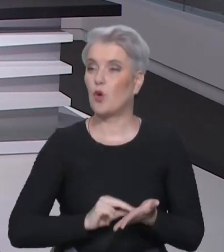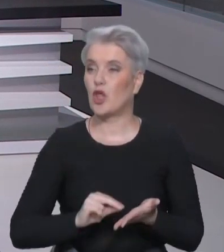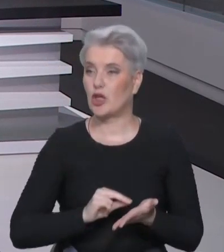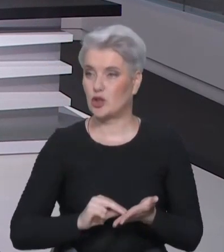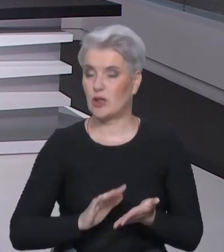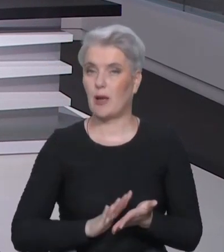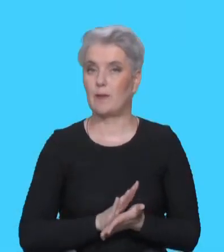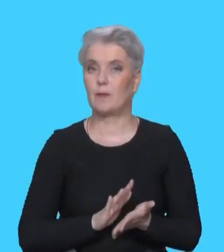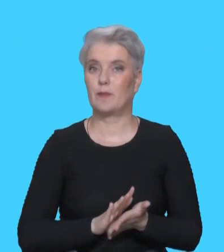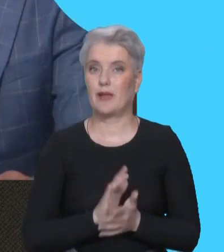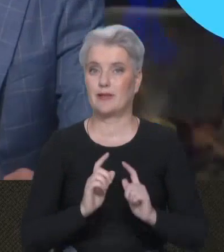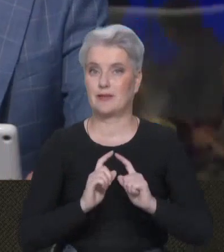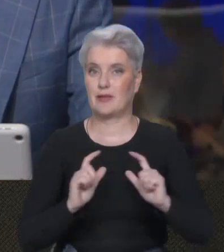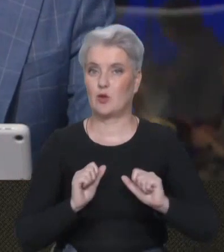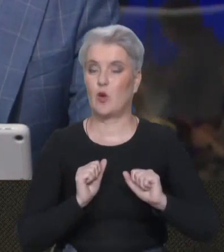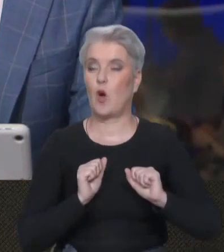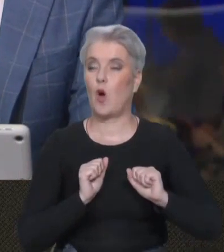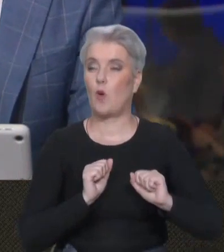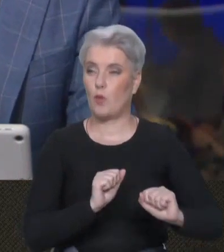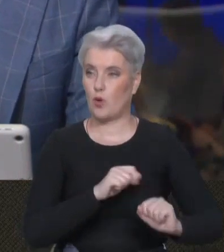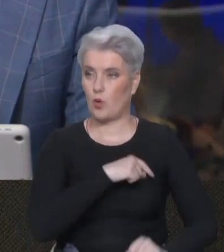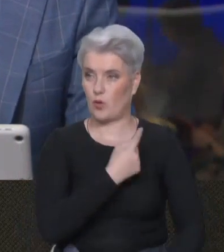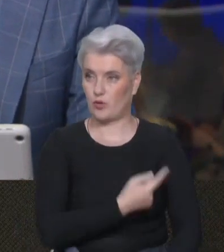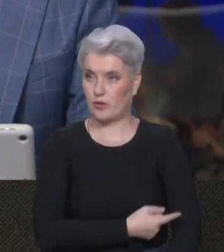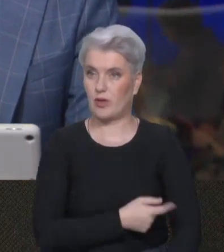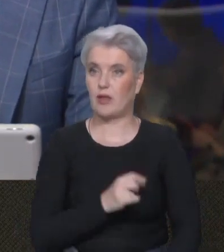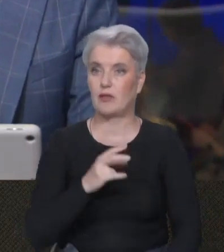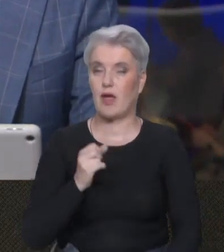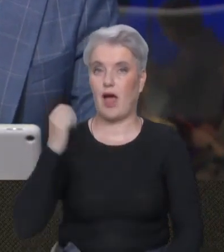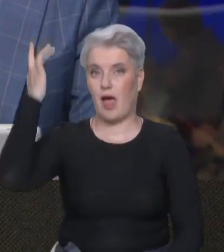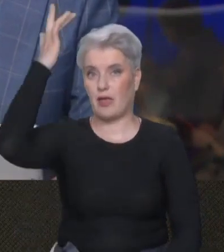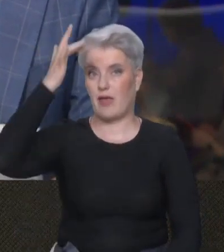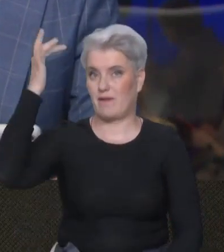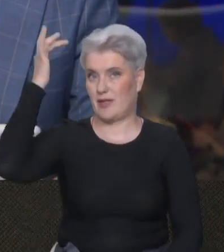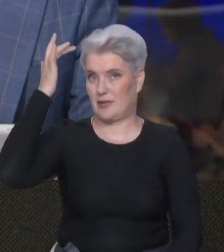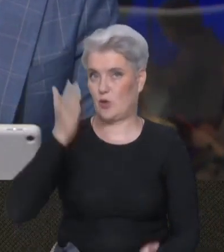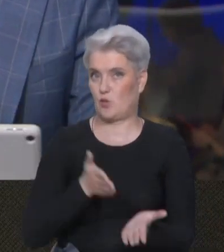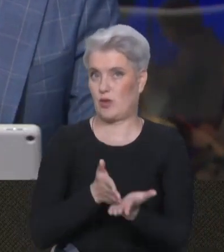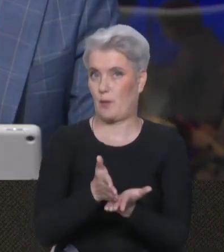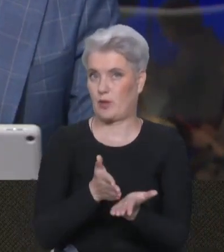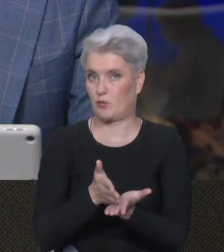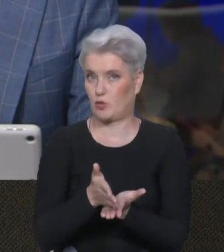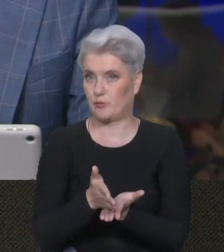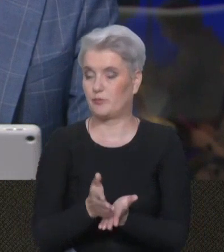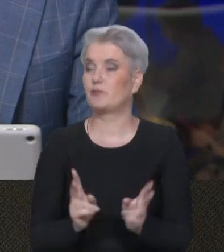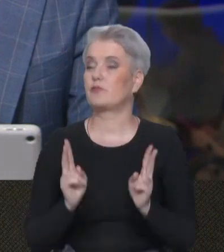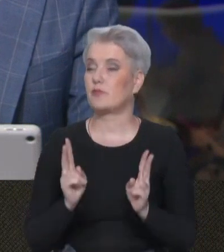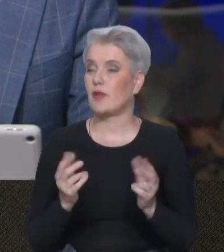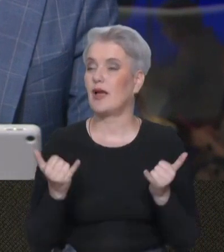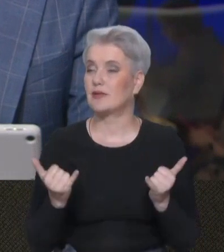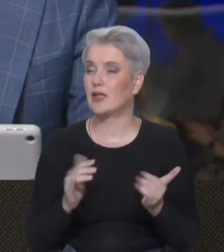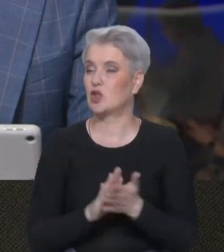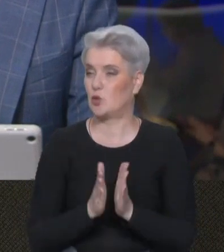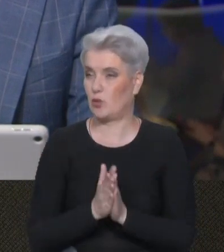Таврійського напрямку. Пане Валерію, вітаю вас в ефірі марафону. Тож станом на цю годину, якою є ситуація на